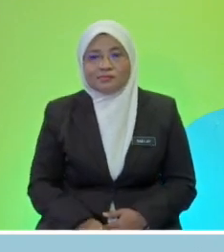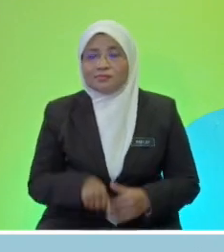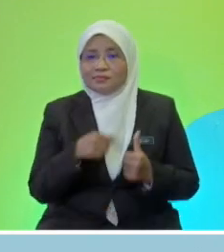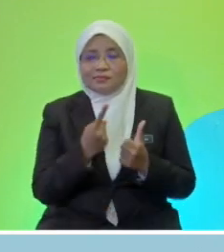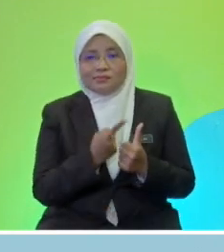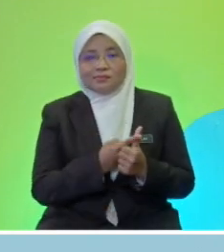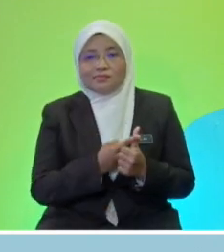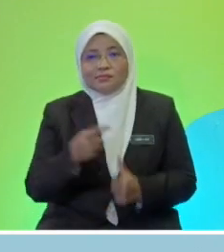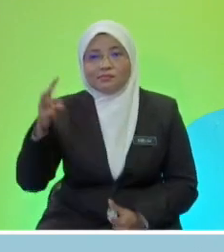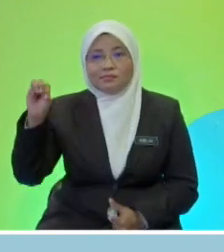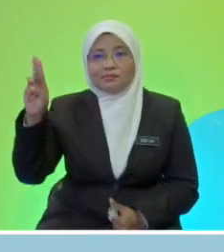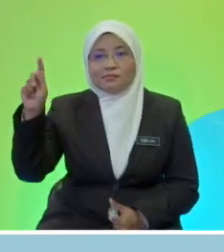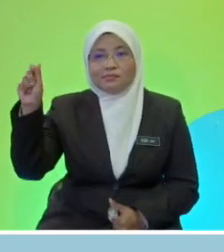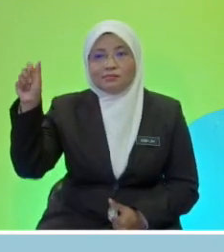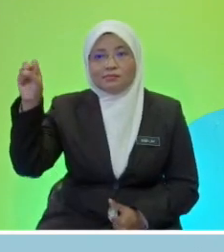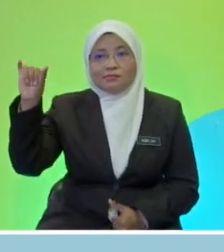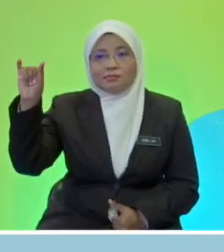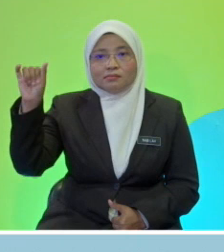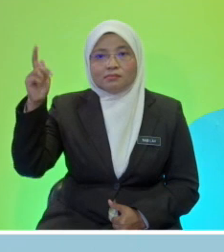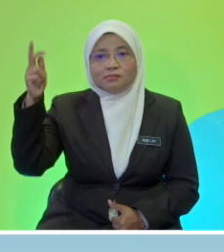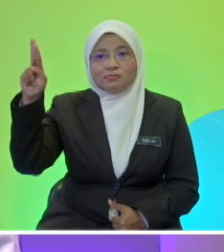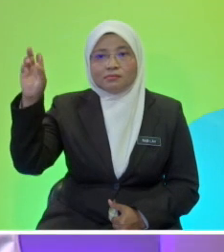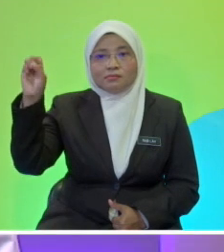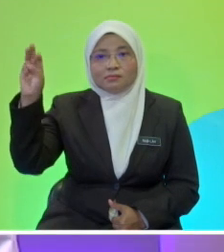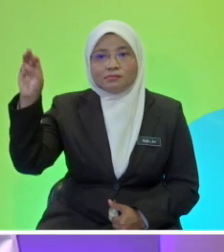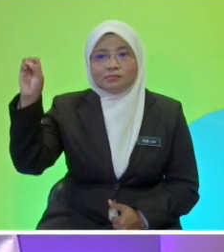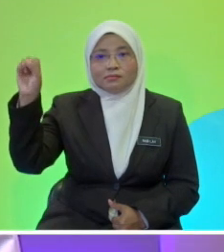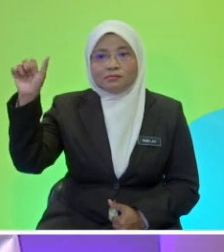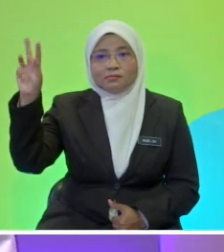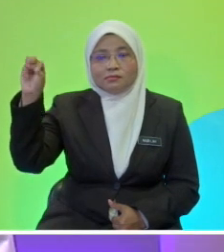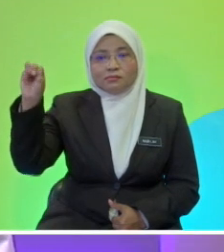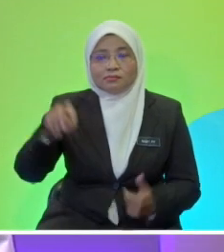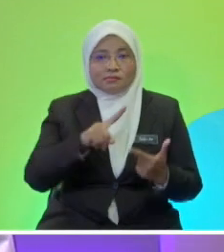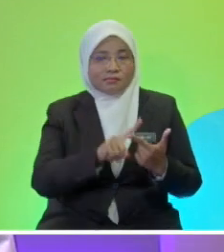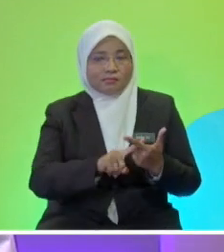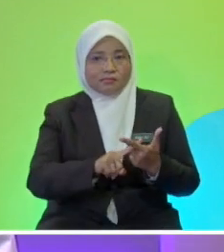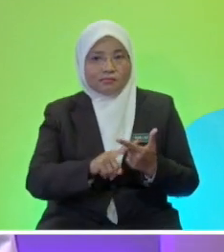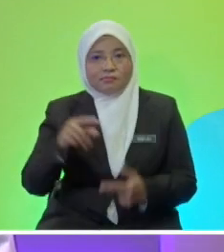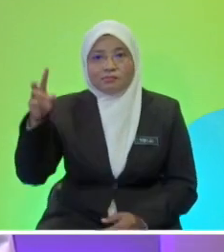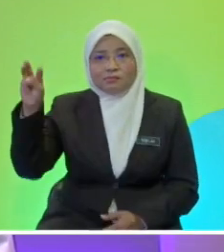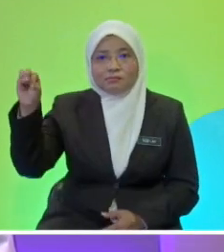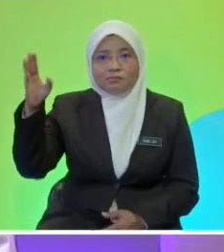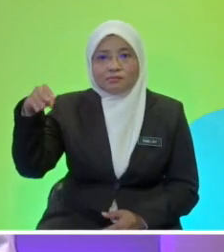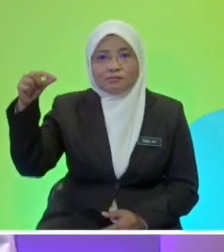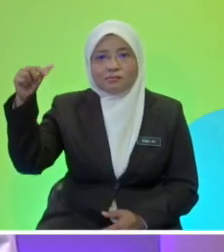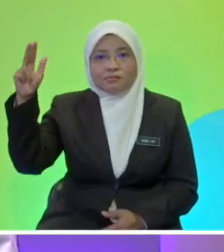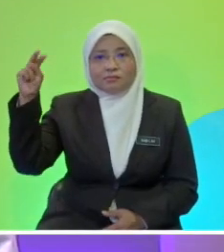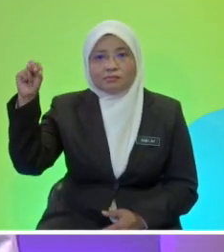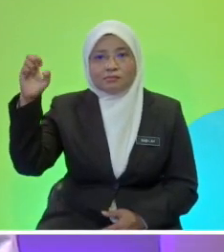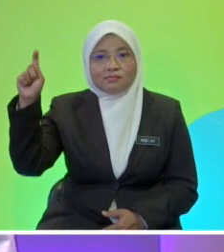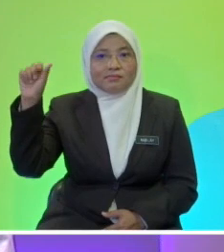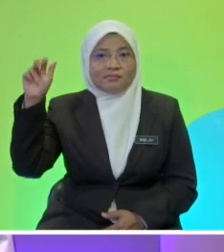yaitu mutasi kromosom dan juga mutasi genetik atau kita pengin mutasi gen